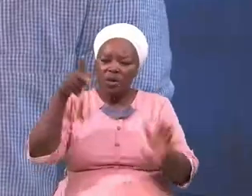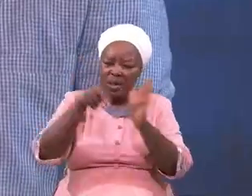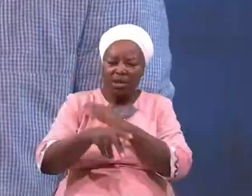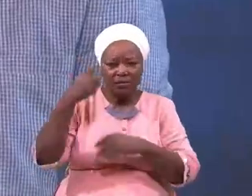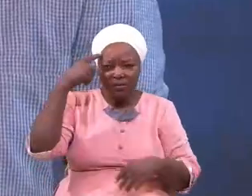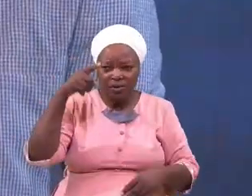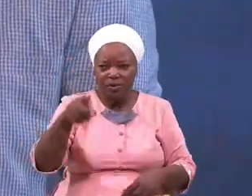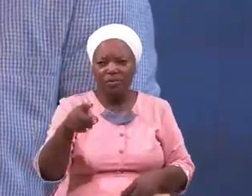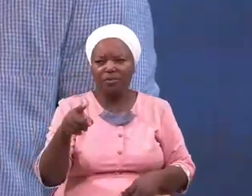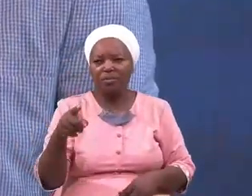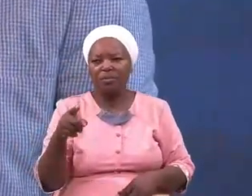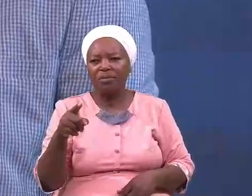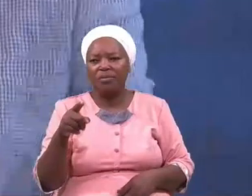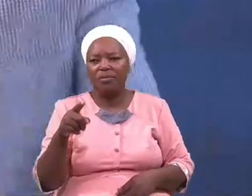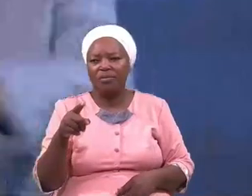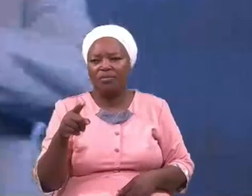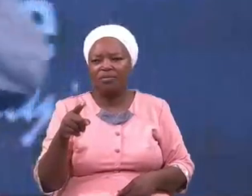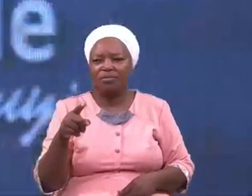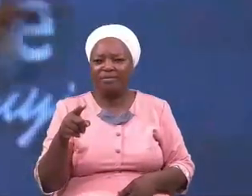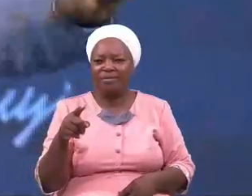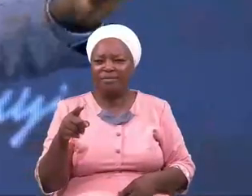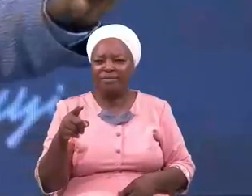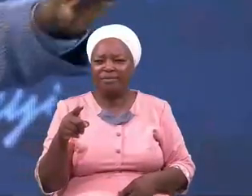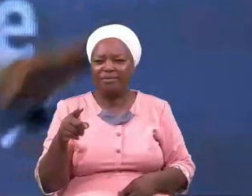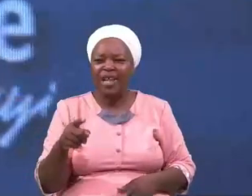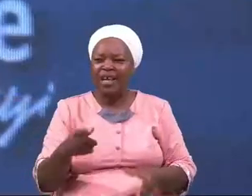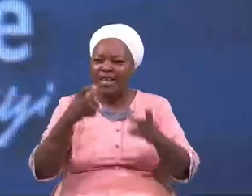Vous avez les regards sur Christ qui a immolé pour vous.